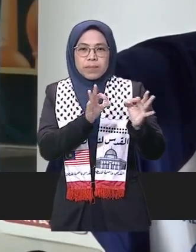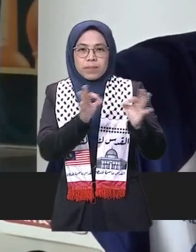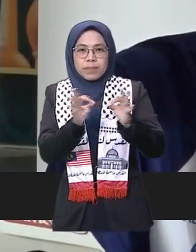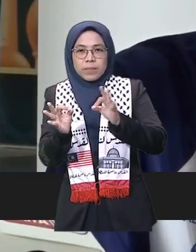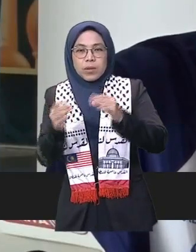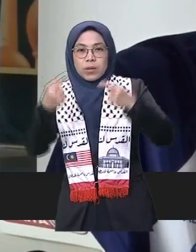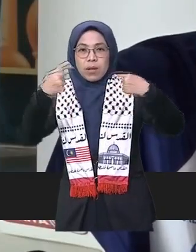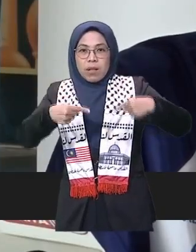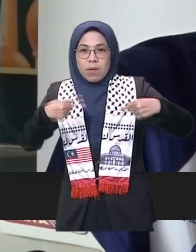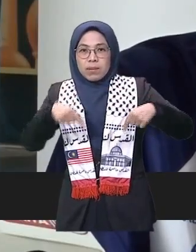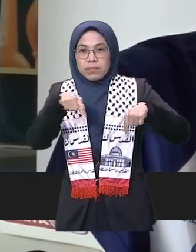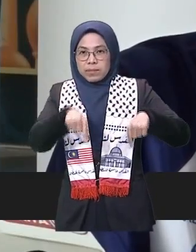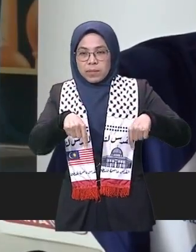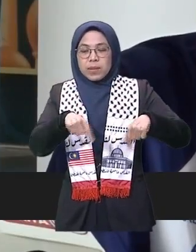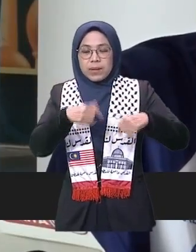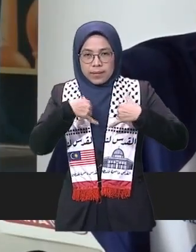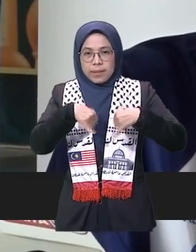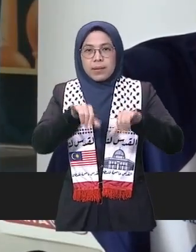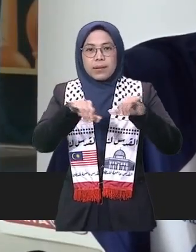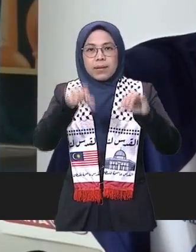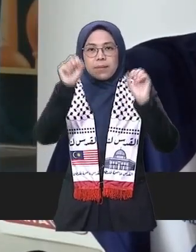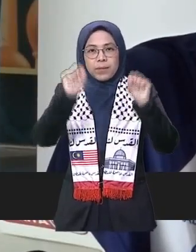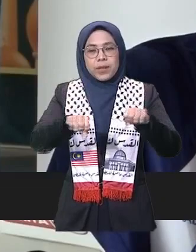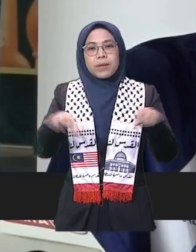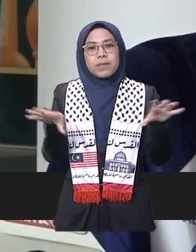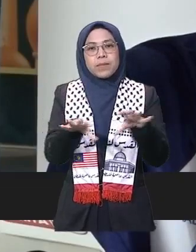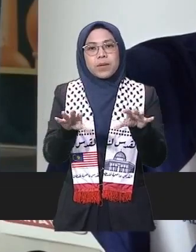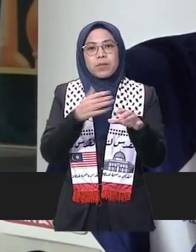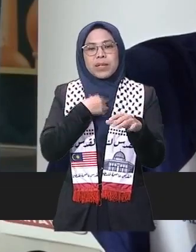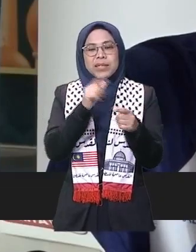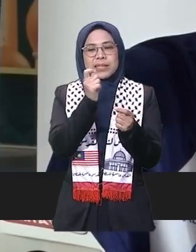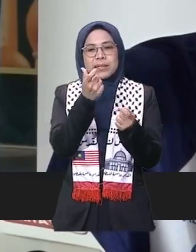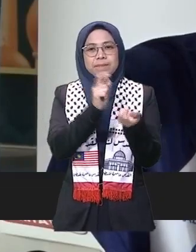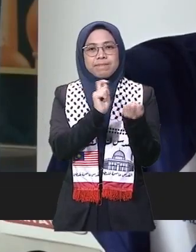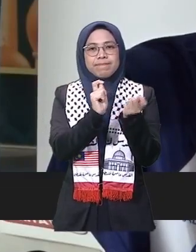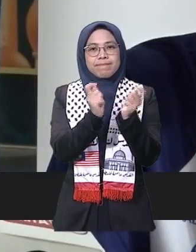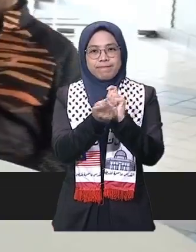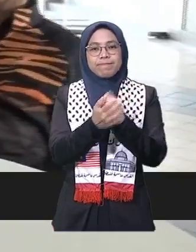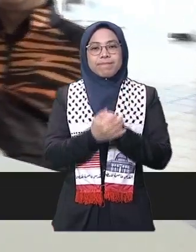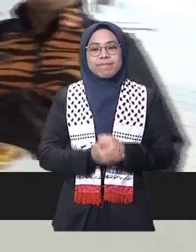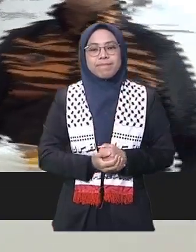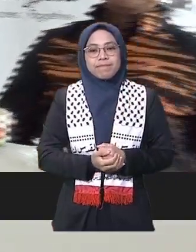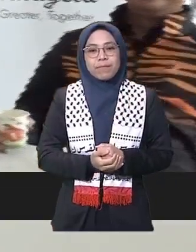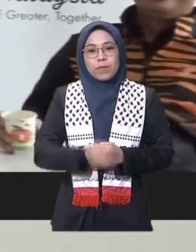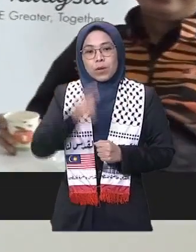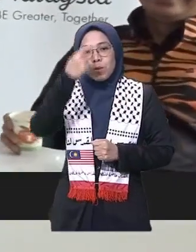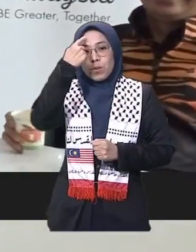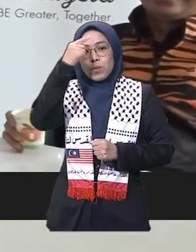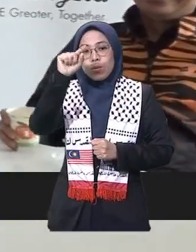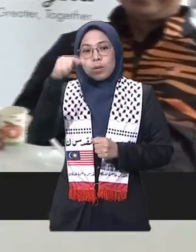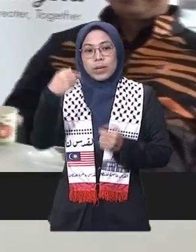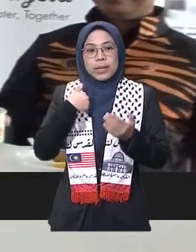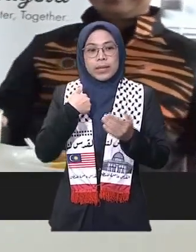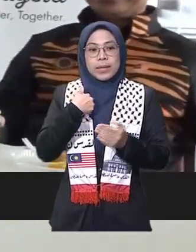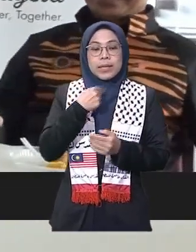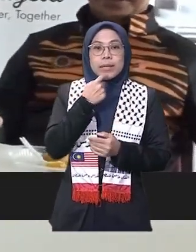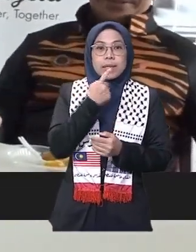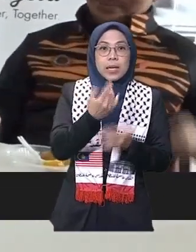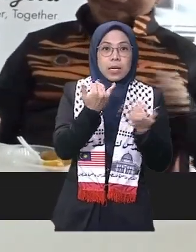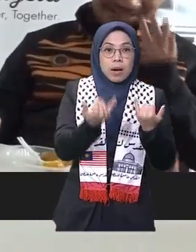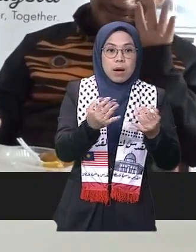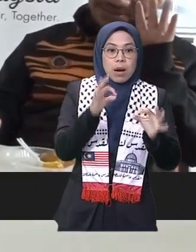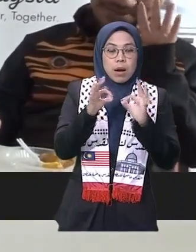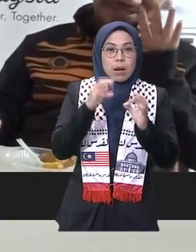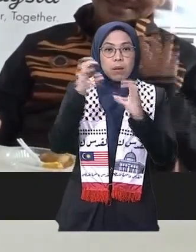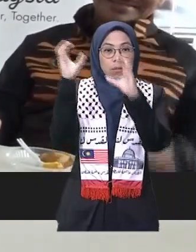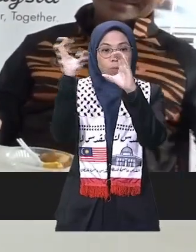masa pertandingan masih lagi boleh dilakukan sedikit perubahan kalau kita perlu. Dalam pada itu, Abdul Rashid berkata sekiranya